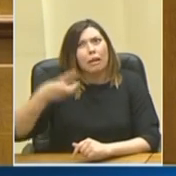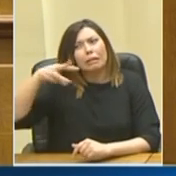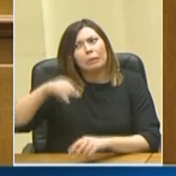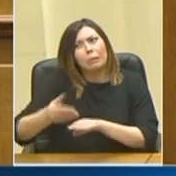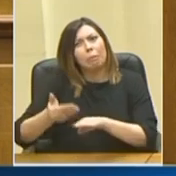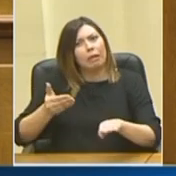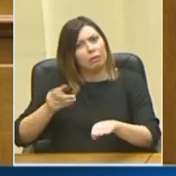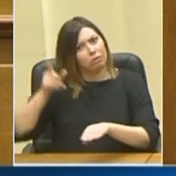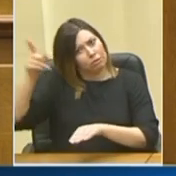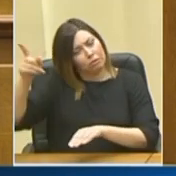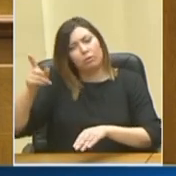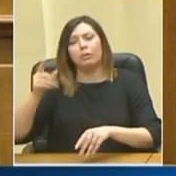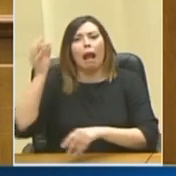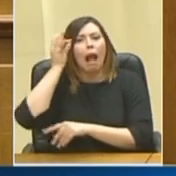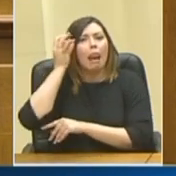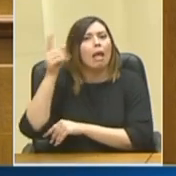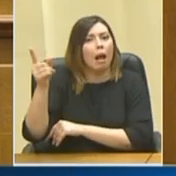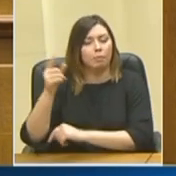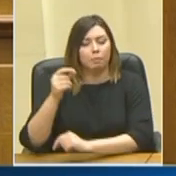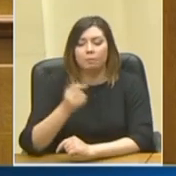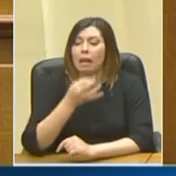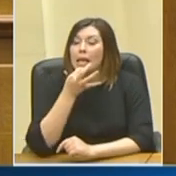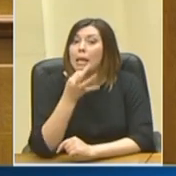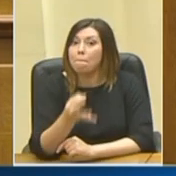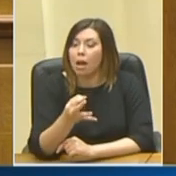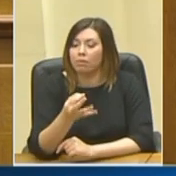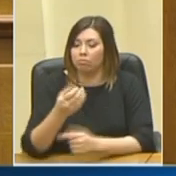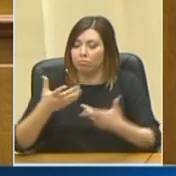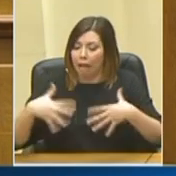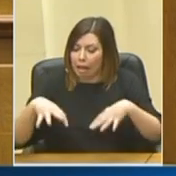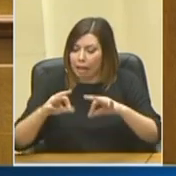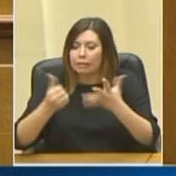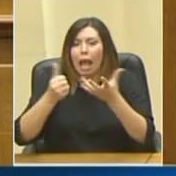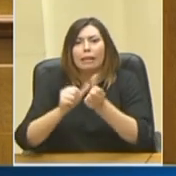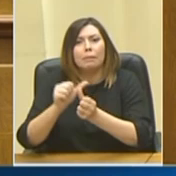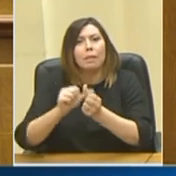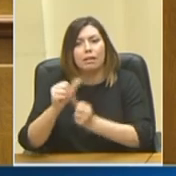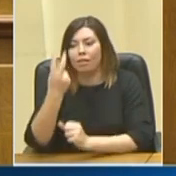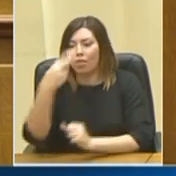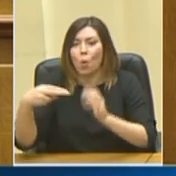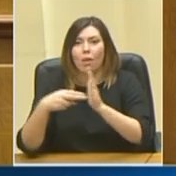Γαλλία ότι το πρώτο εξάμηνο του 2015